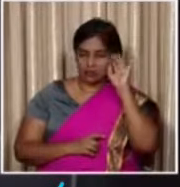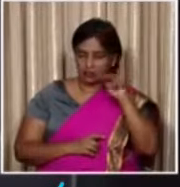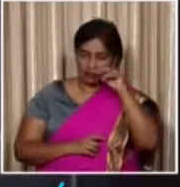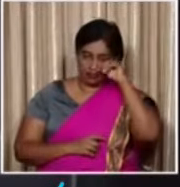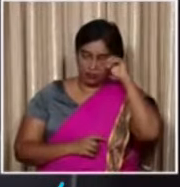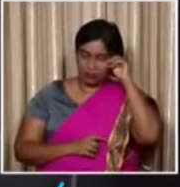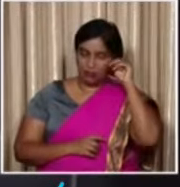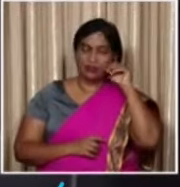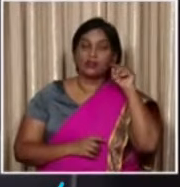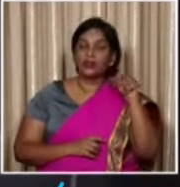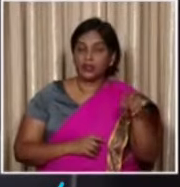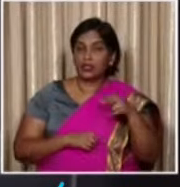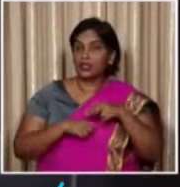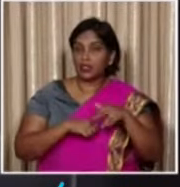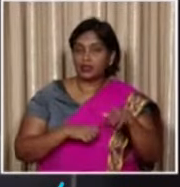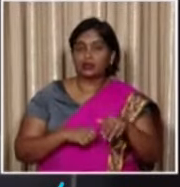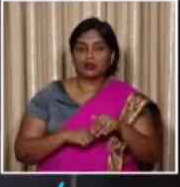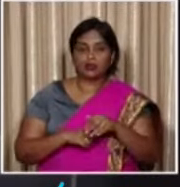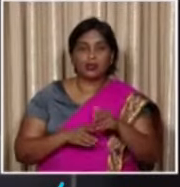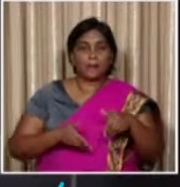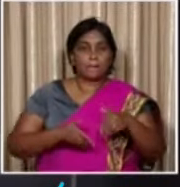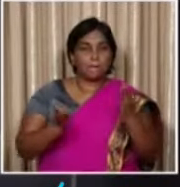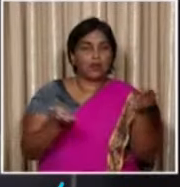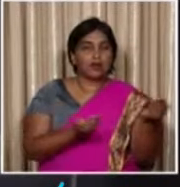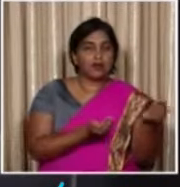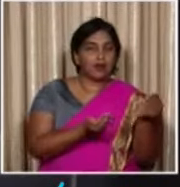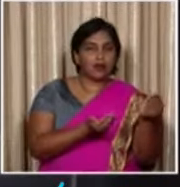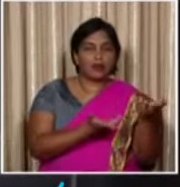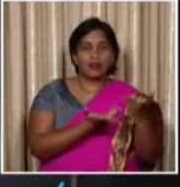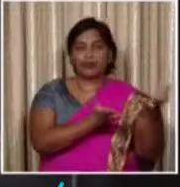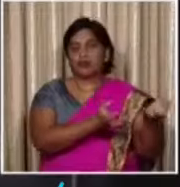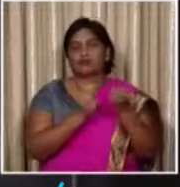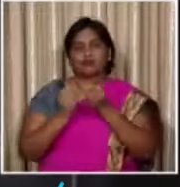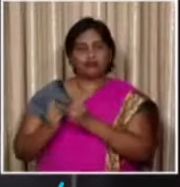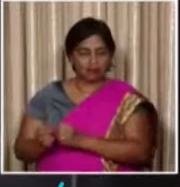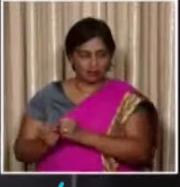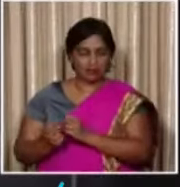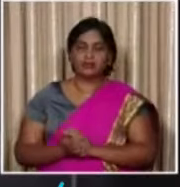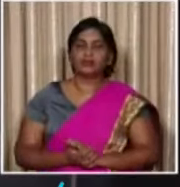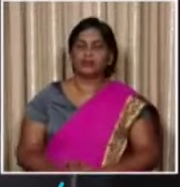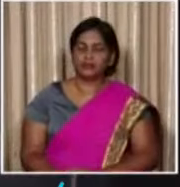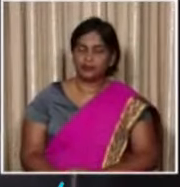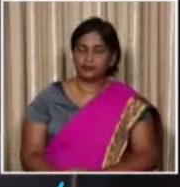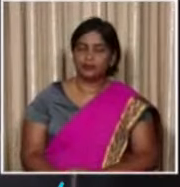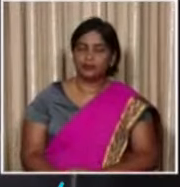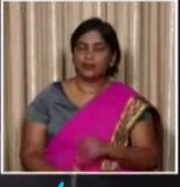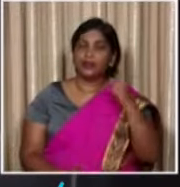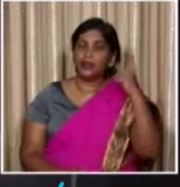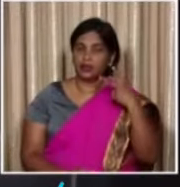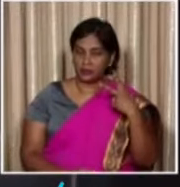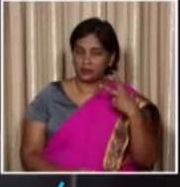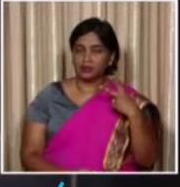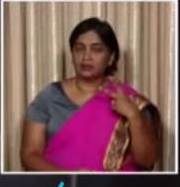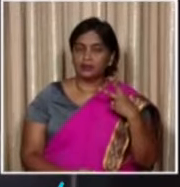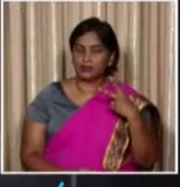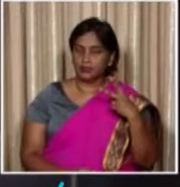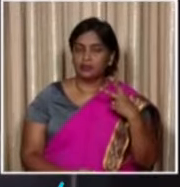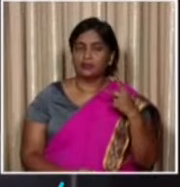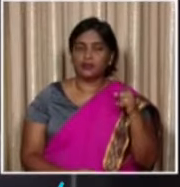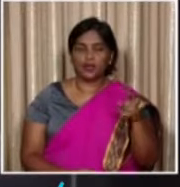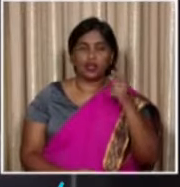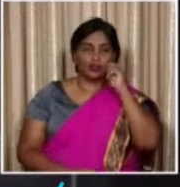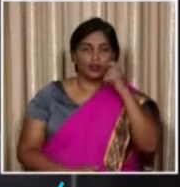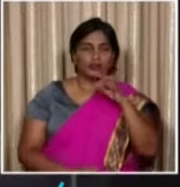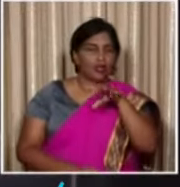අතර යට හේතු වූයේ වීදි සුනක පැටවුන් විසින් එන්නත් ලබාවන දින නිවසට රැගෙනීමයි දෙක මිනිසුන්ට